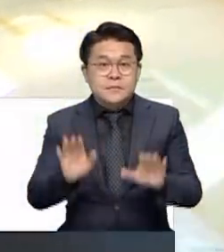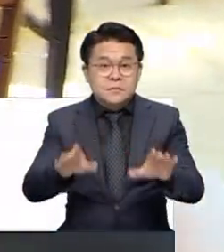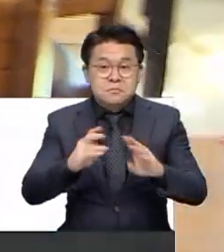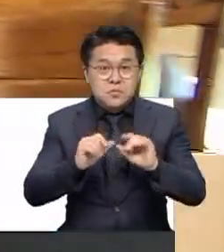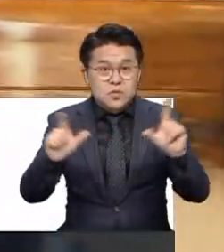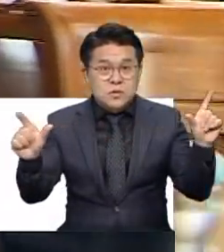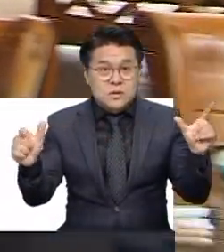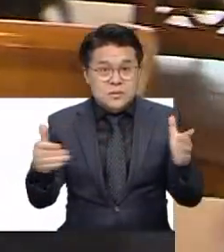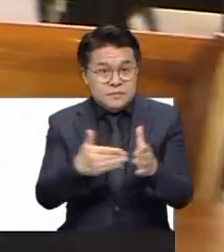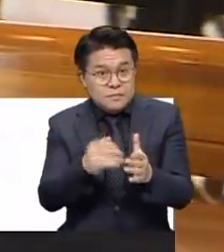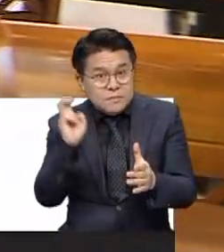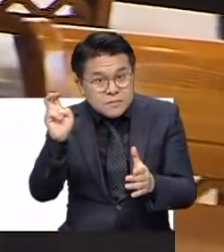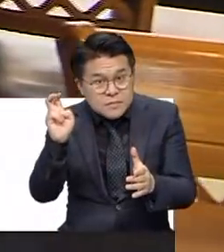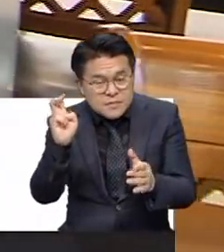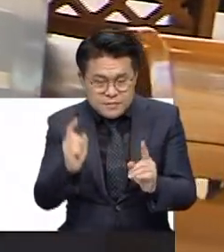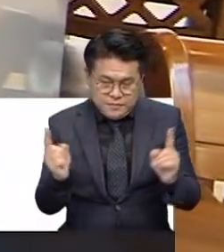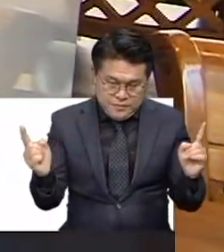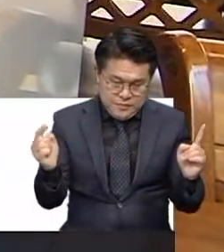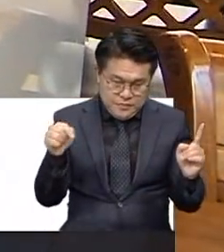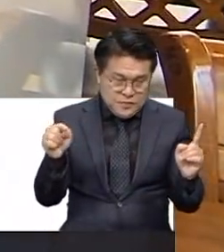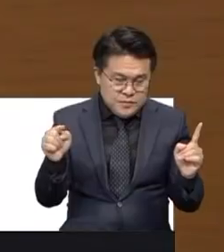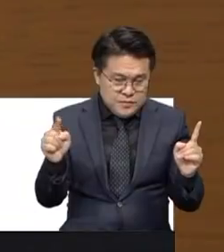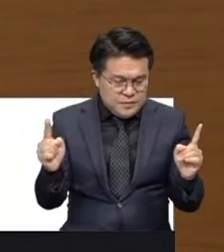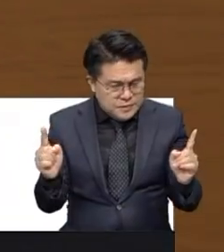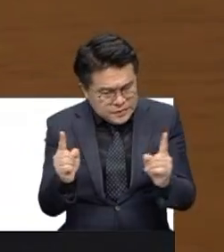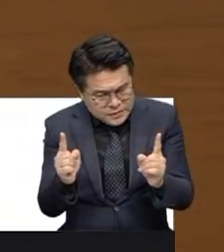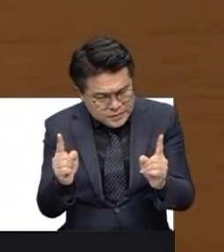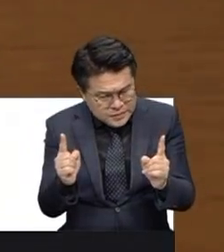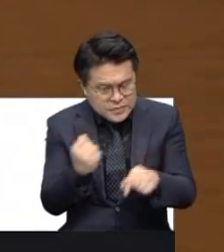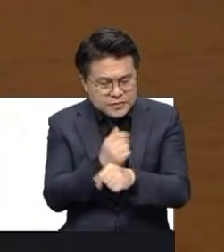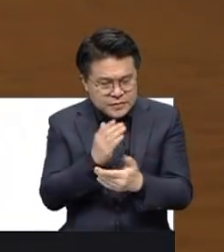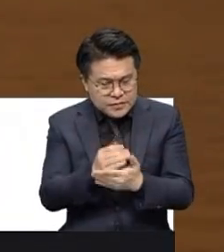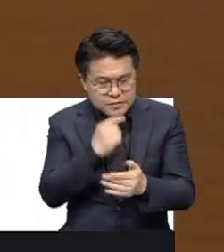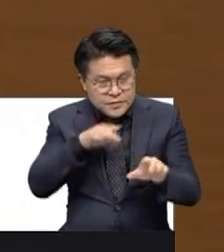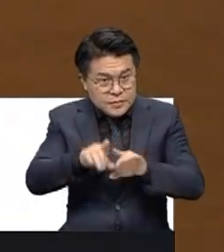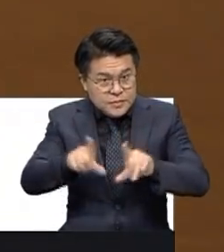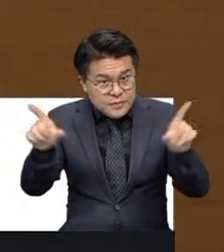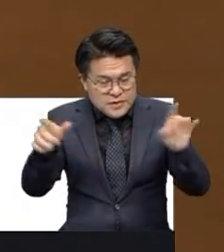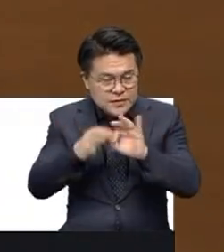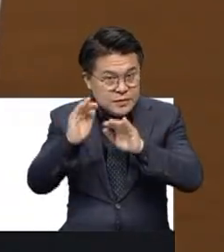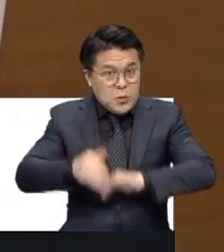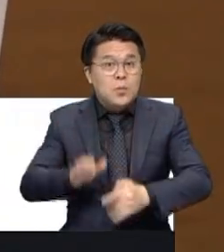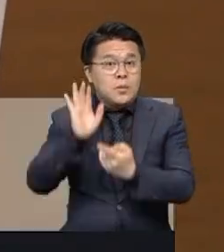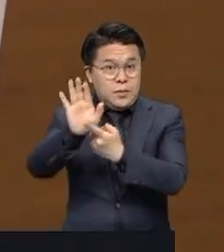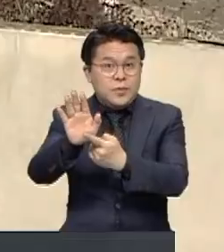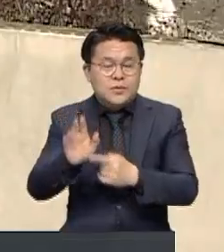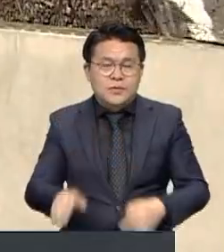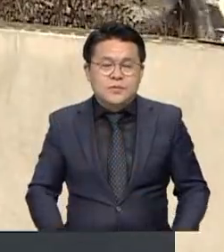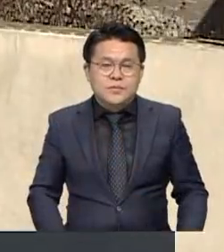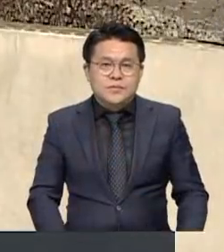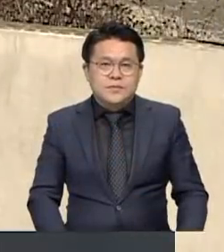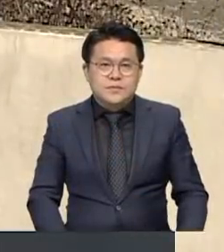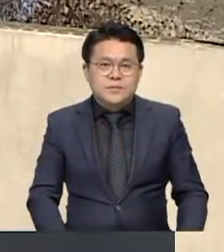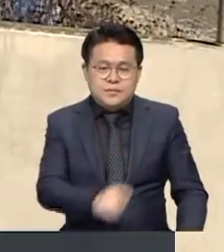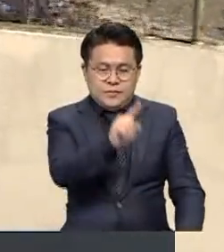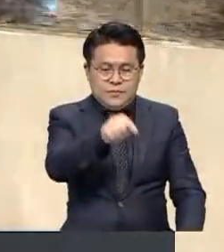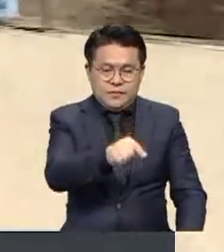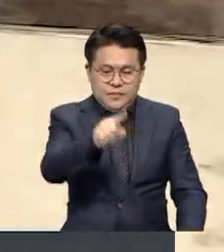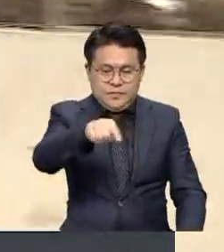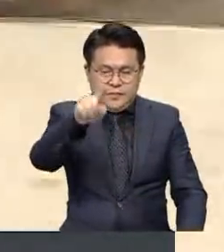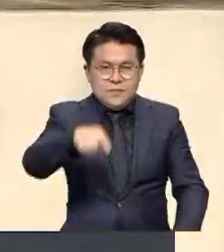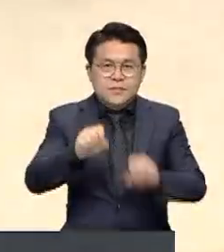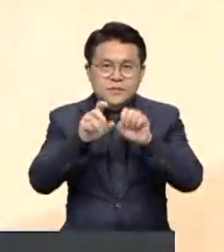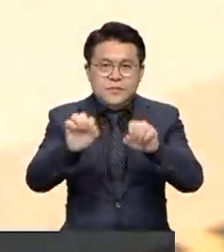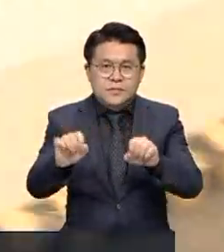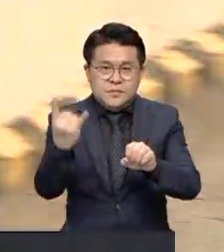주말로 종료될 예정인 거리두기 단계에 대해 일요일인 모레 관련 내용을 발표할 예정입니다. IM 선교회발 집단